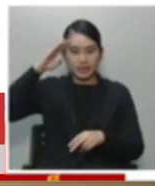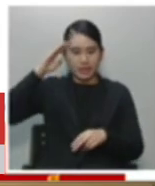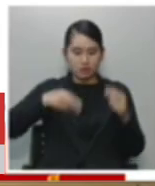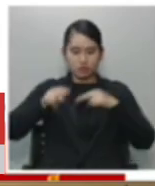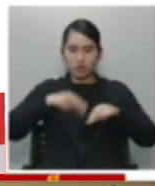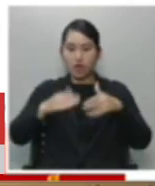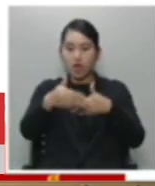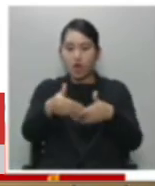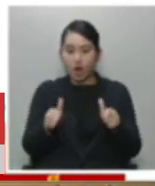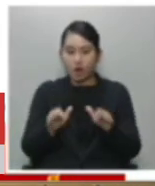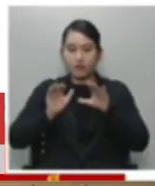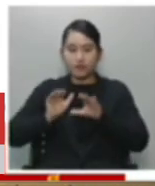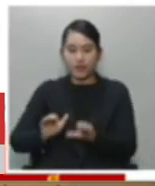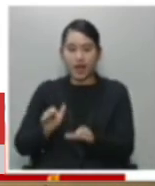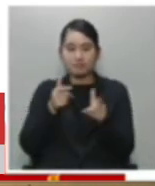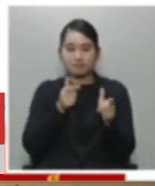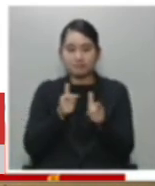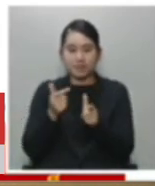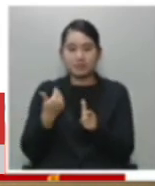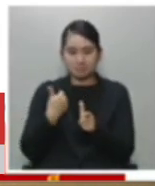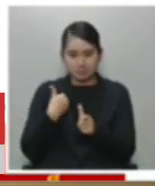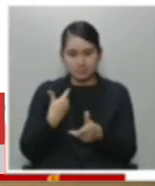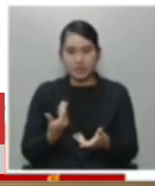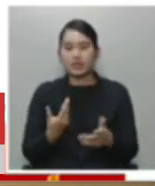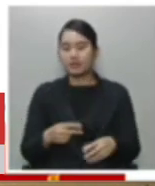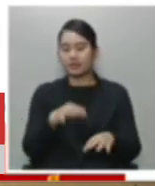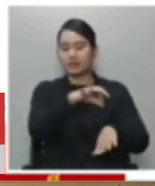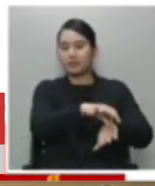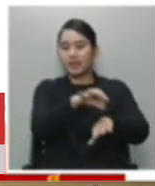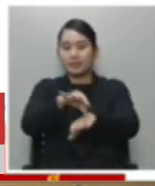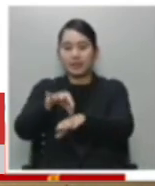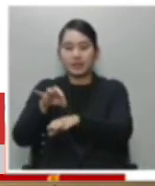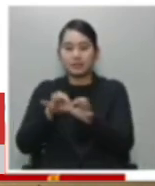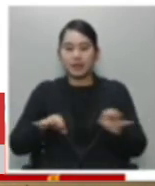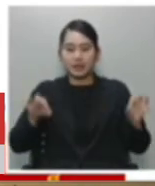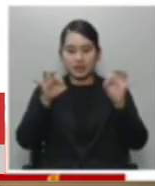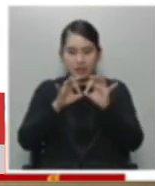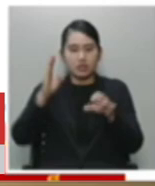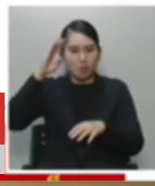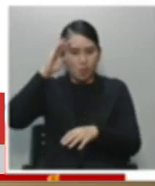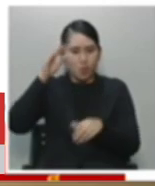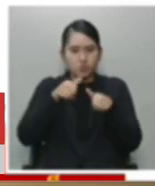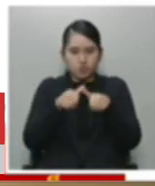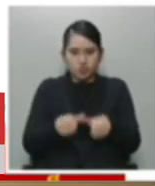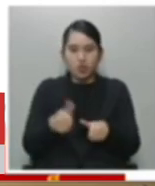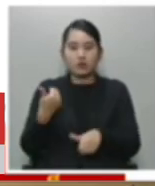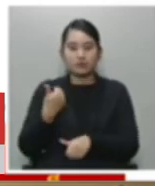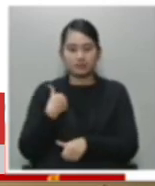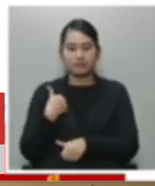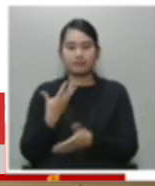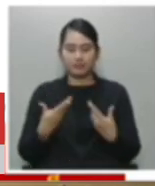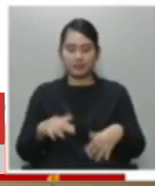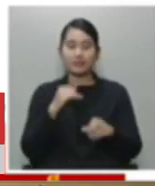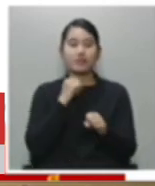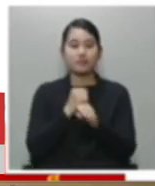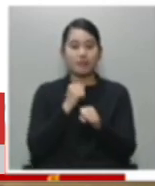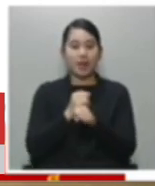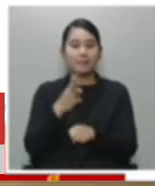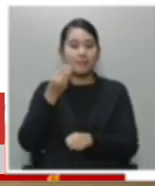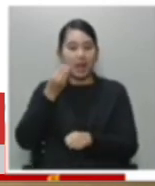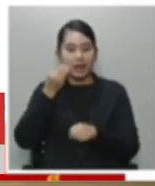วุธมีทหารประจำจุดสำคัญต่างๆนอกจากนั้นแล้วยังเป็นที่ทำงานเป็นบ้าน